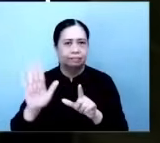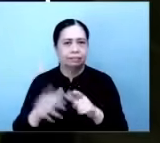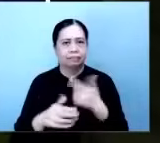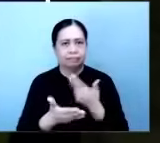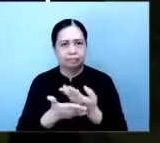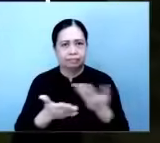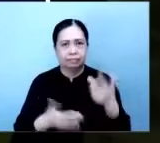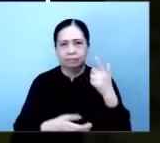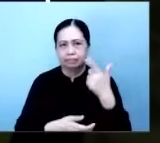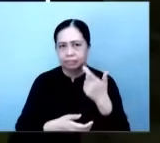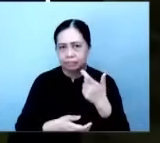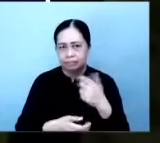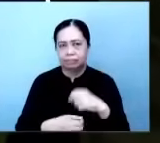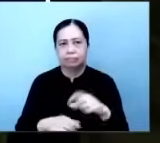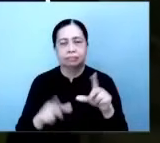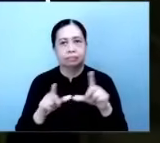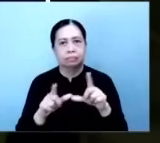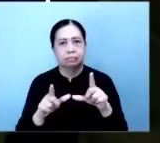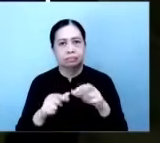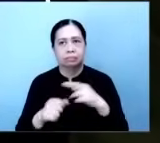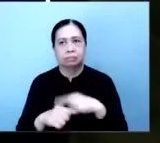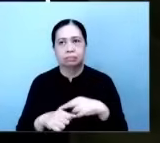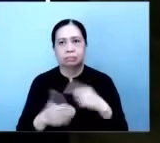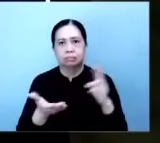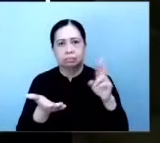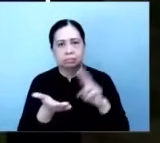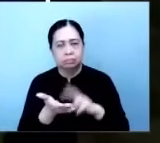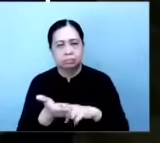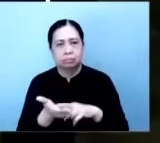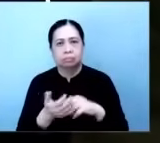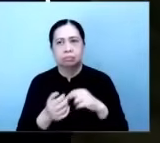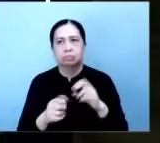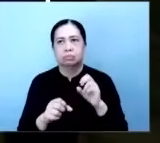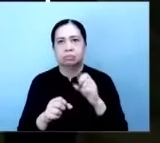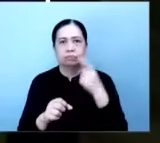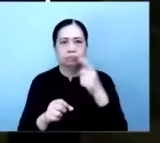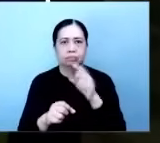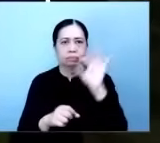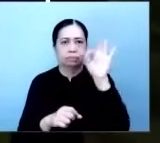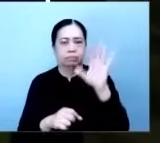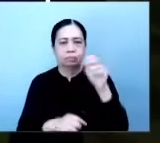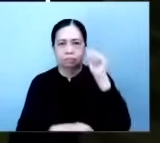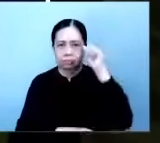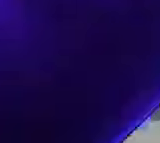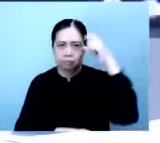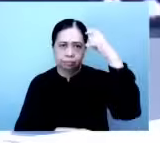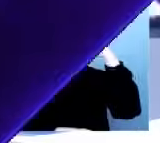firearms and registration of firearms para po kay Pastor Quiboloy.